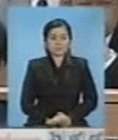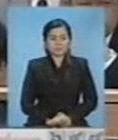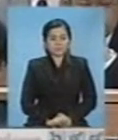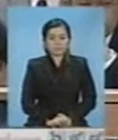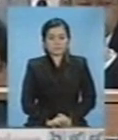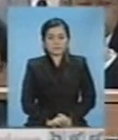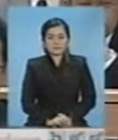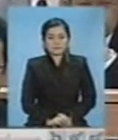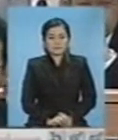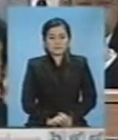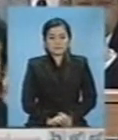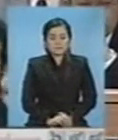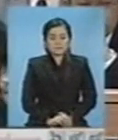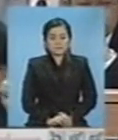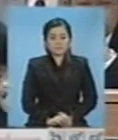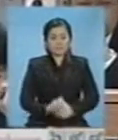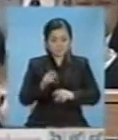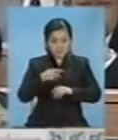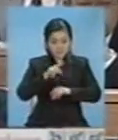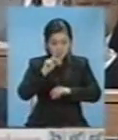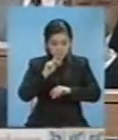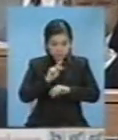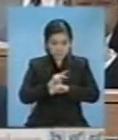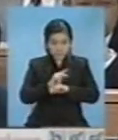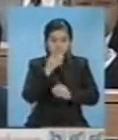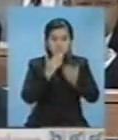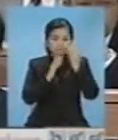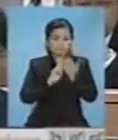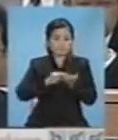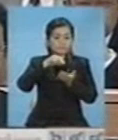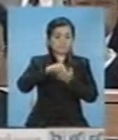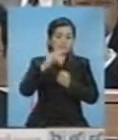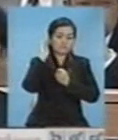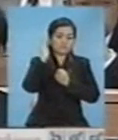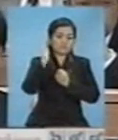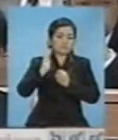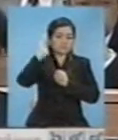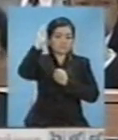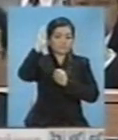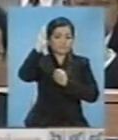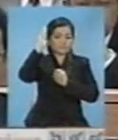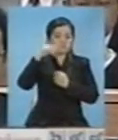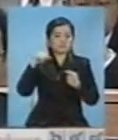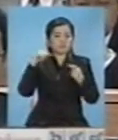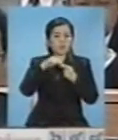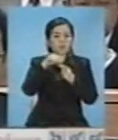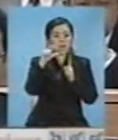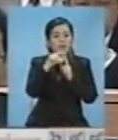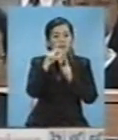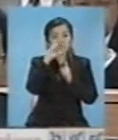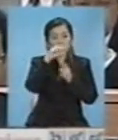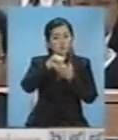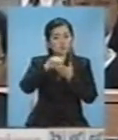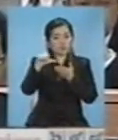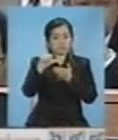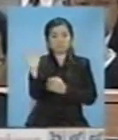ท่านประธานครับผมก็ไม่ขอให้ท่านที่ประท้วงถอนครับแต่ผมยืนยันว่าสิ่งที่กระผมพูดเนี่ยเป็นข้อเท็